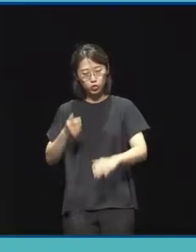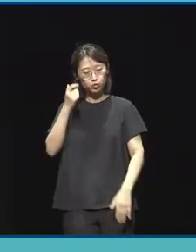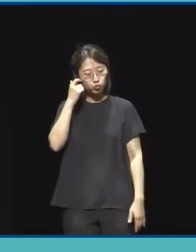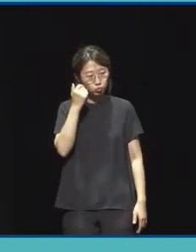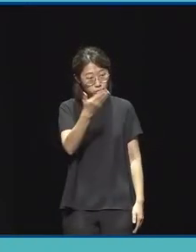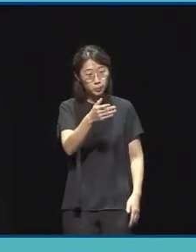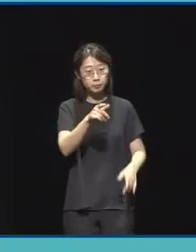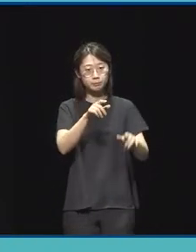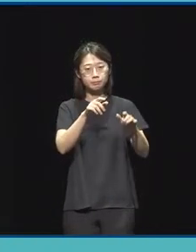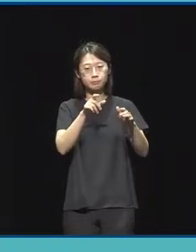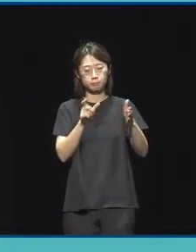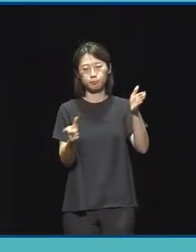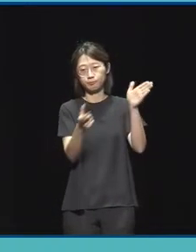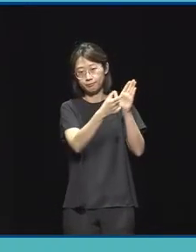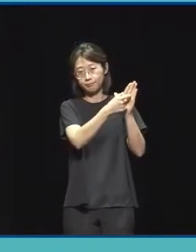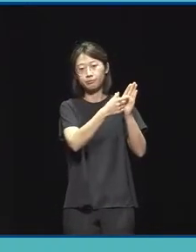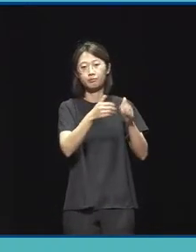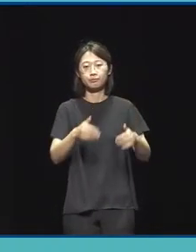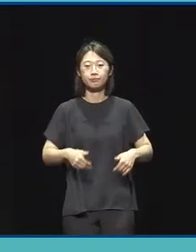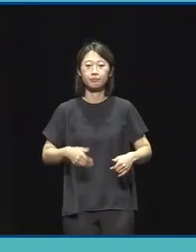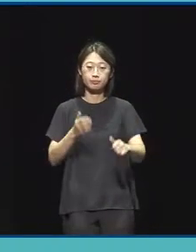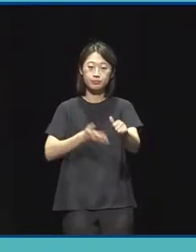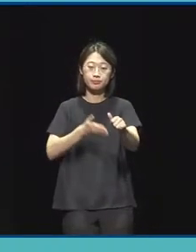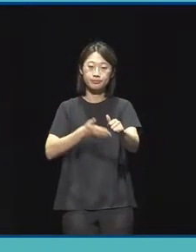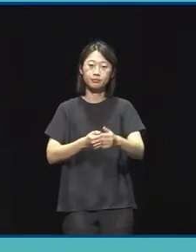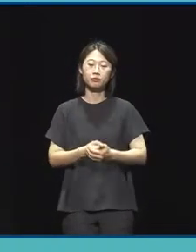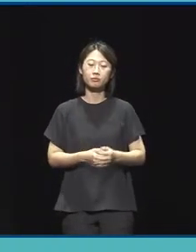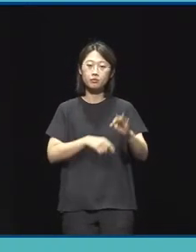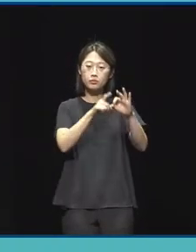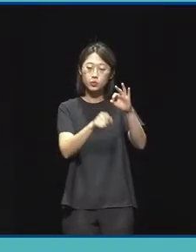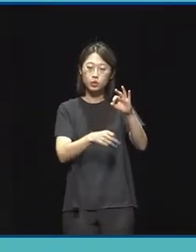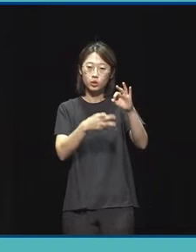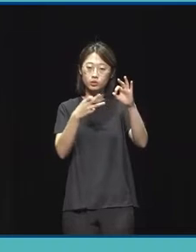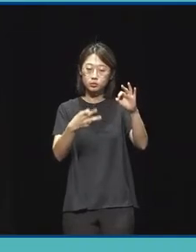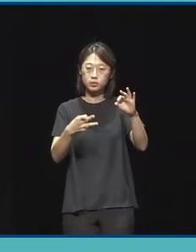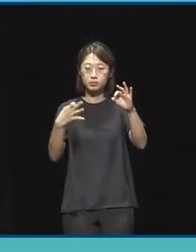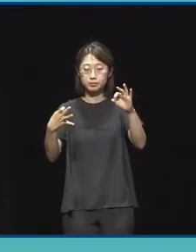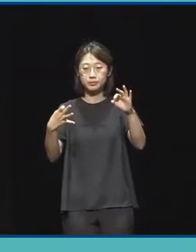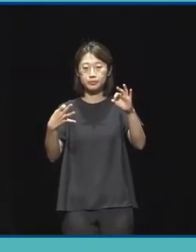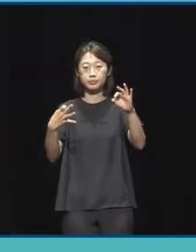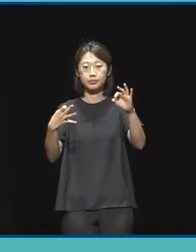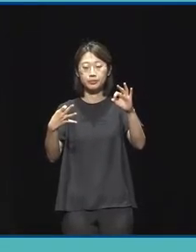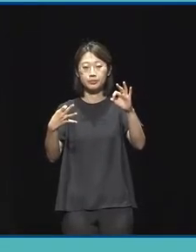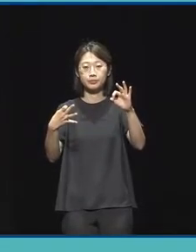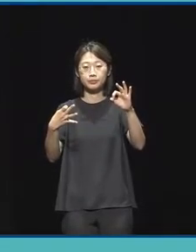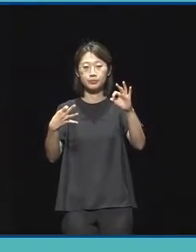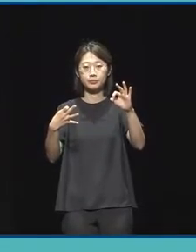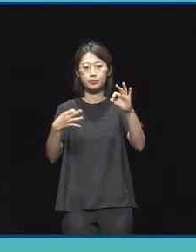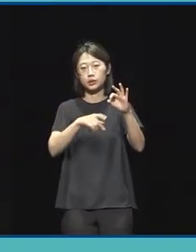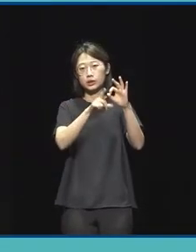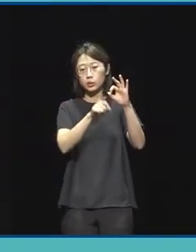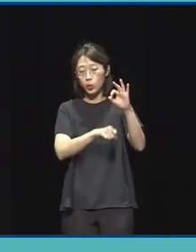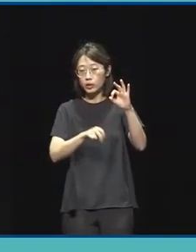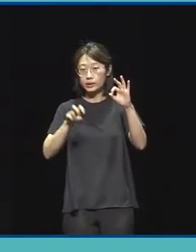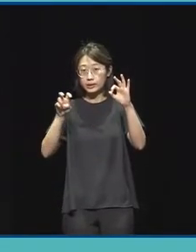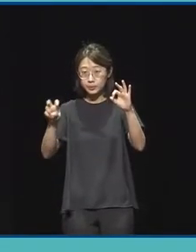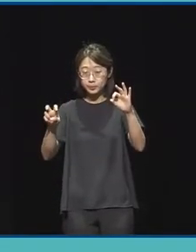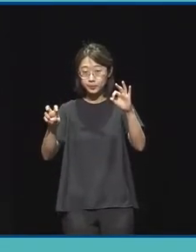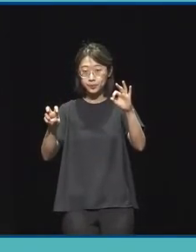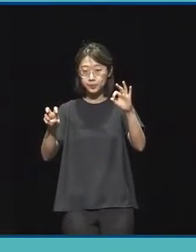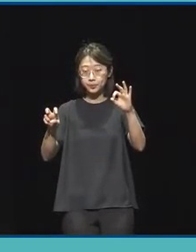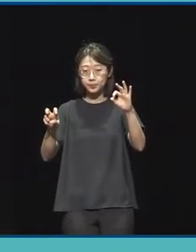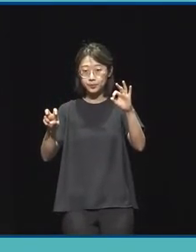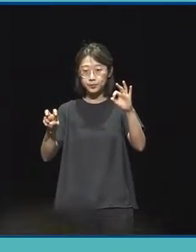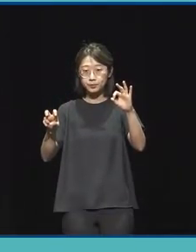남겨 주시기 바랍니다 10월 13일 그리고 10월 14일 또 10월 20일에